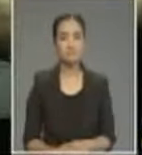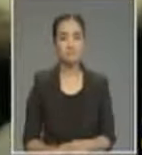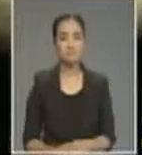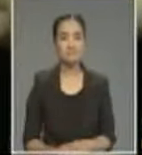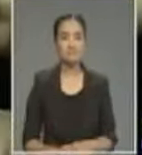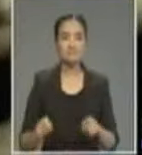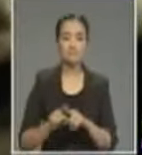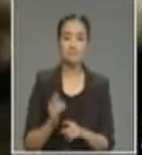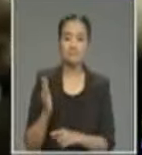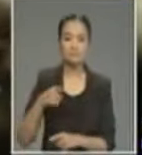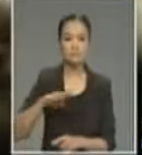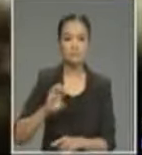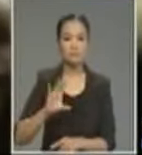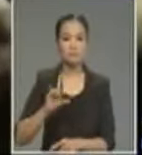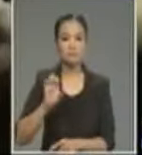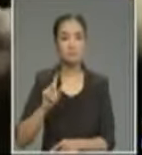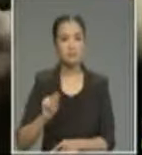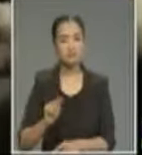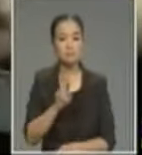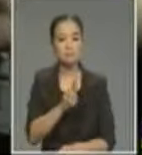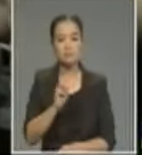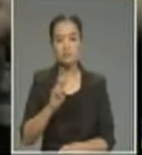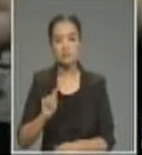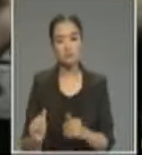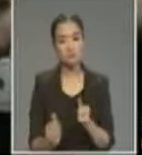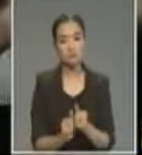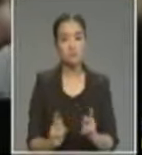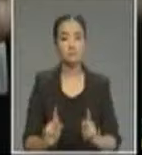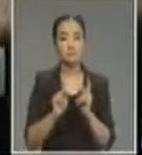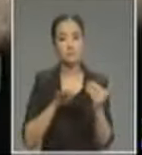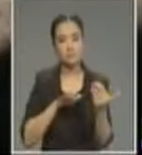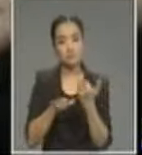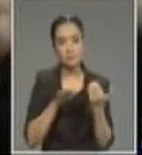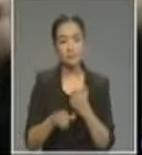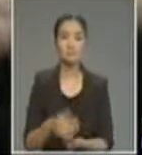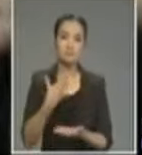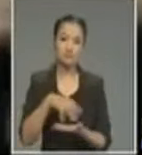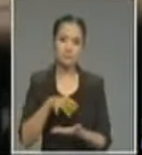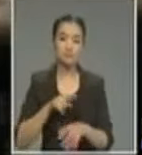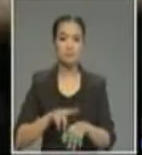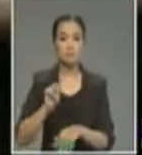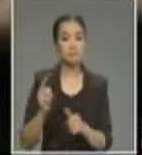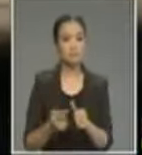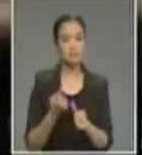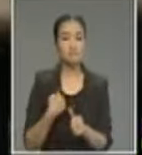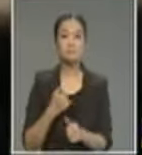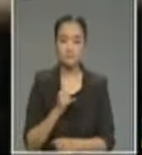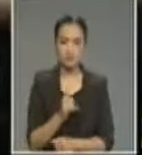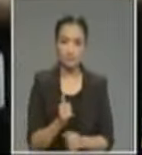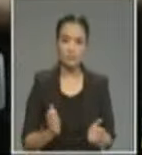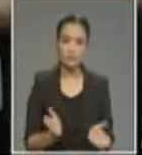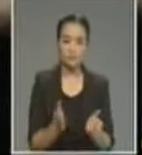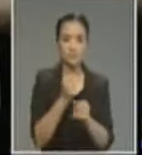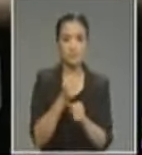เช่นเดียวกับนายพิชิตอัครราทิตย์รัฐมนตรีช่วยว่าการกระทรวงคมนาคมนะคะก็กล่าวการประชุมครม.นัดแรกบอกว่าจะเข้ามาเร่งขับเคลื่อนง